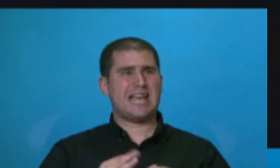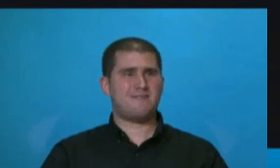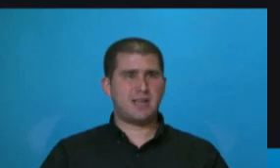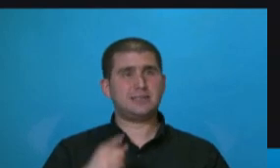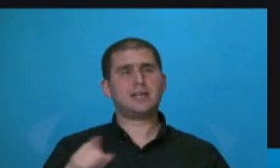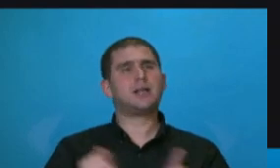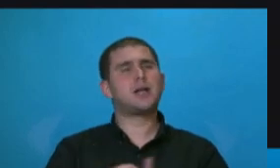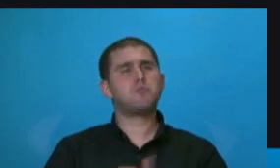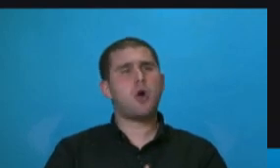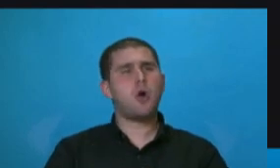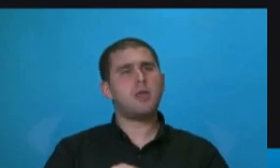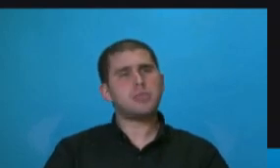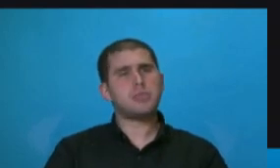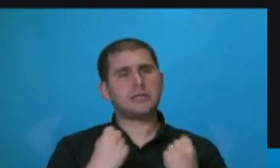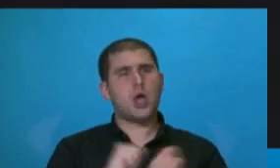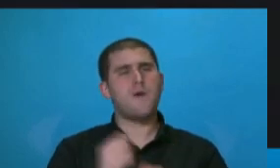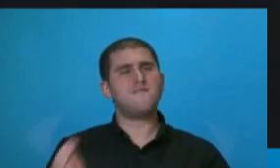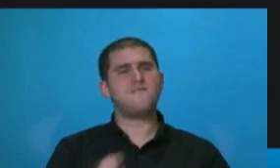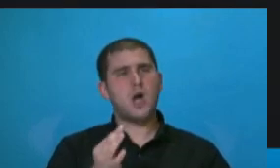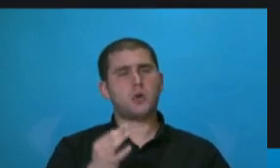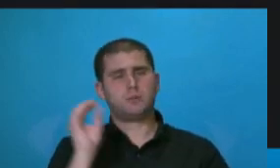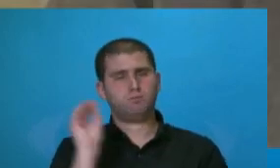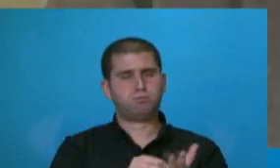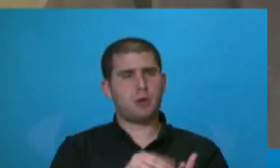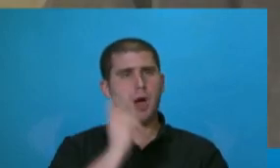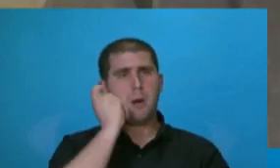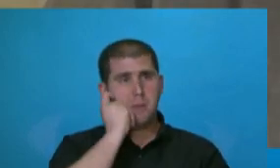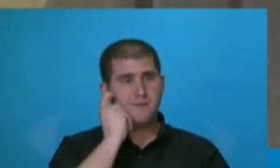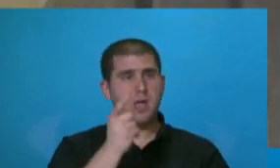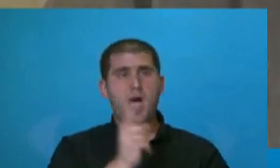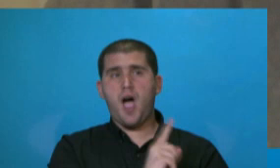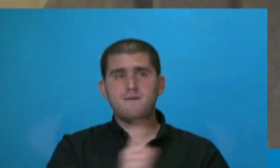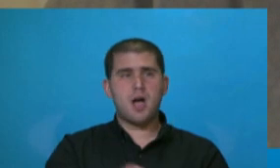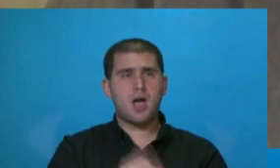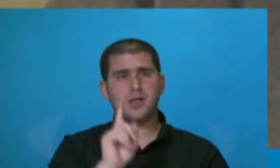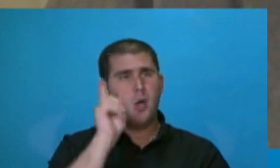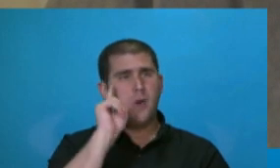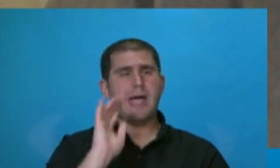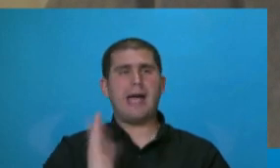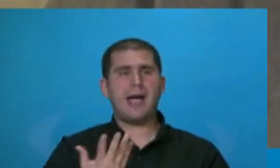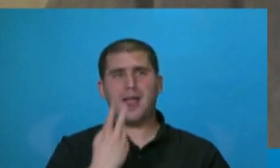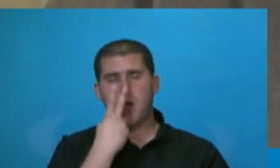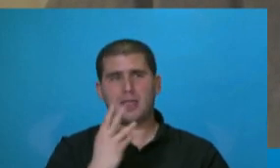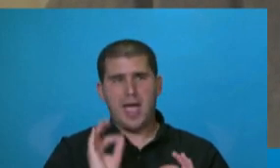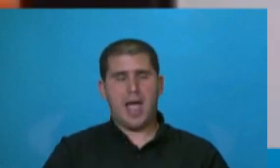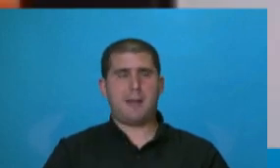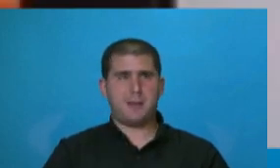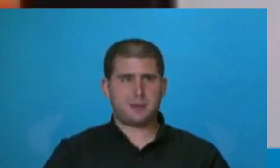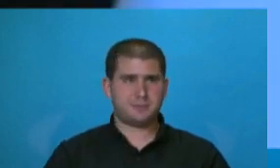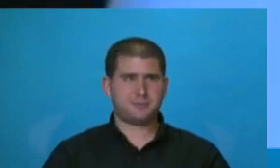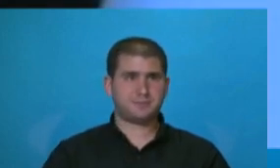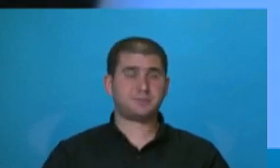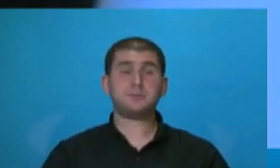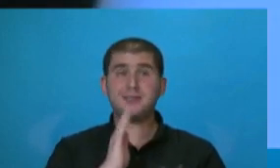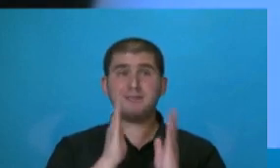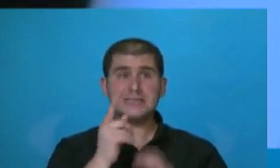של נוזקה או וירוס שהושתקן על הטלפון ואין לאף אחד יכולת לראות את הדבר הזה בזמן אמת.